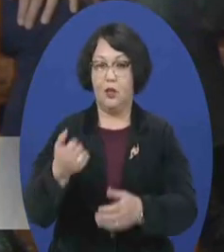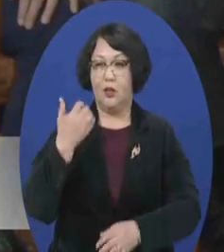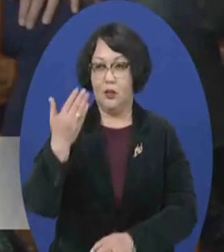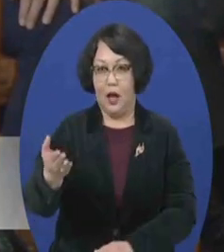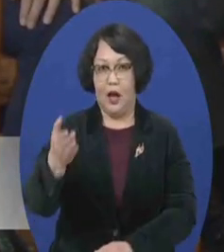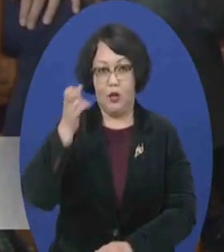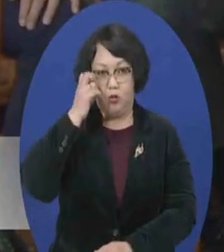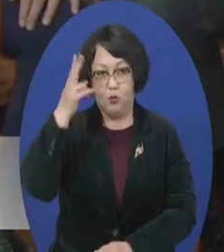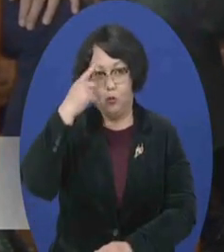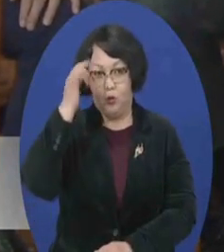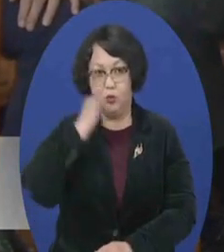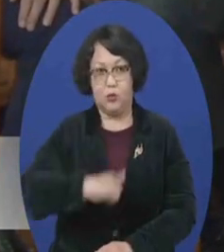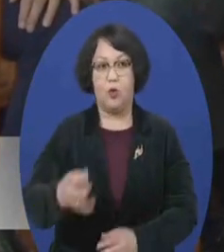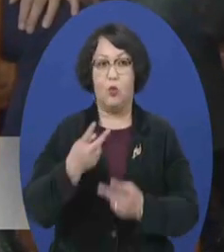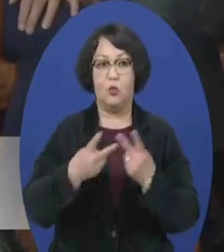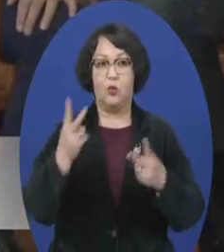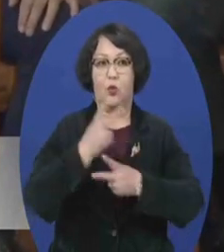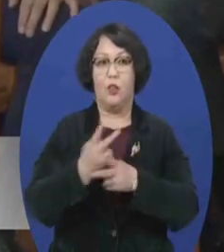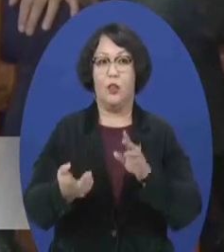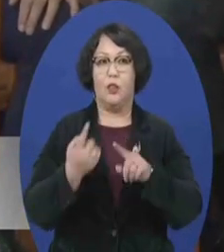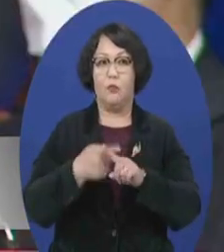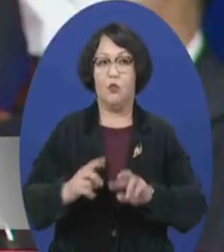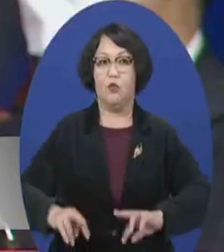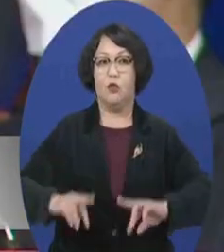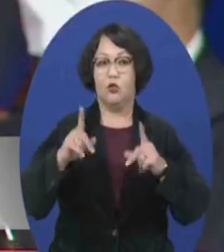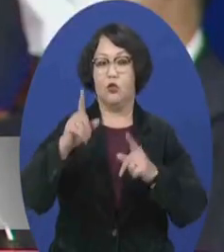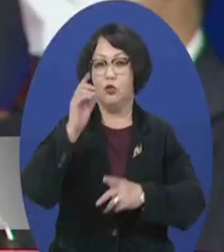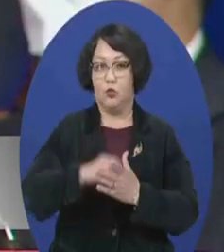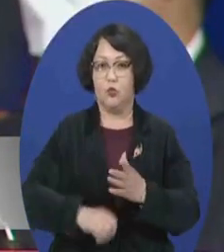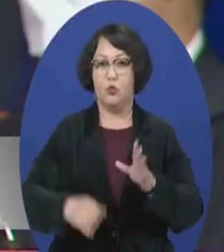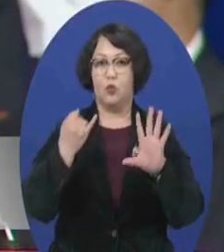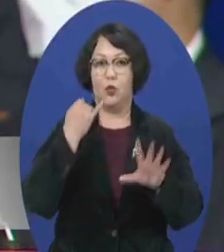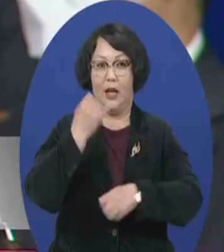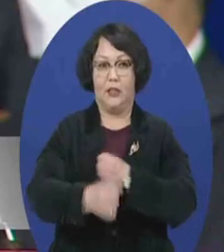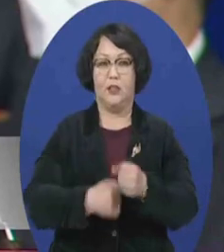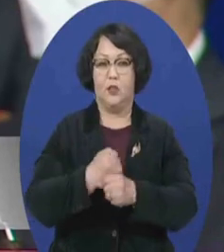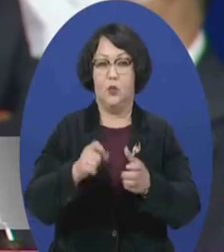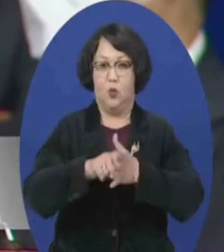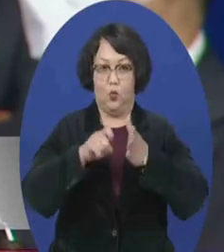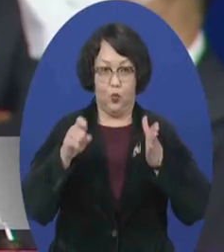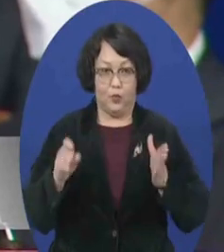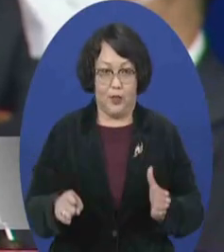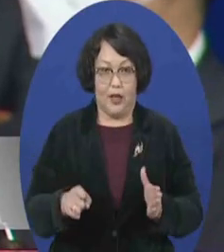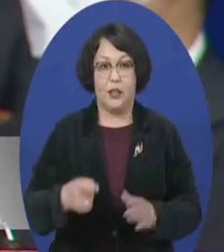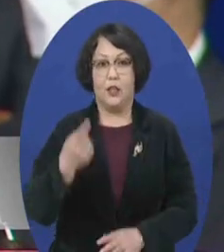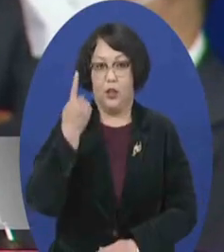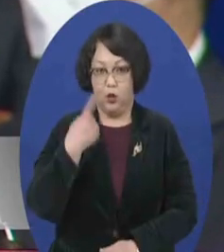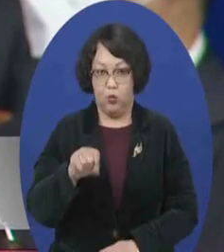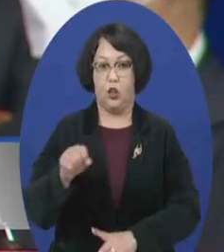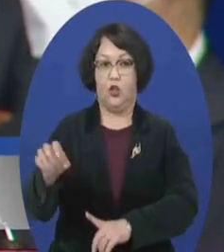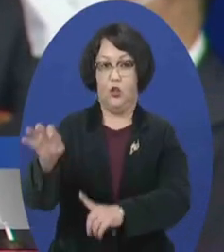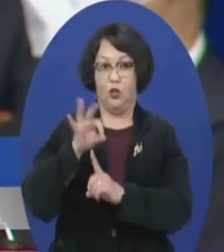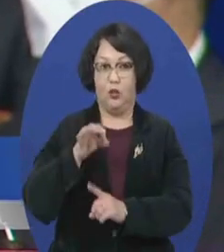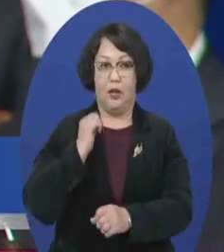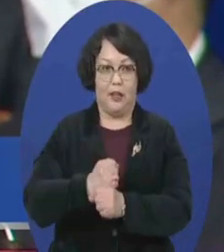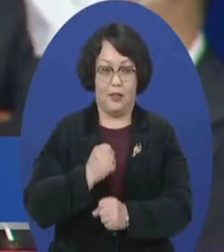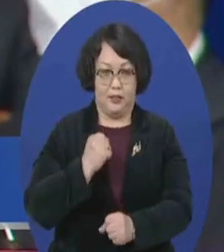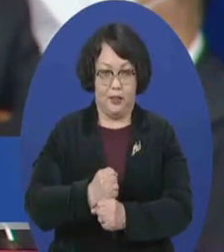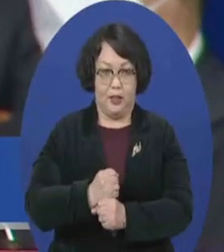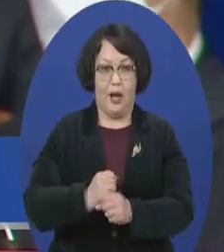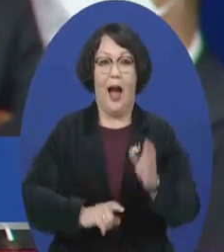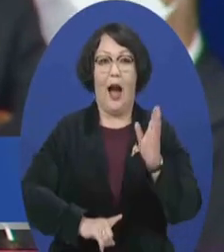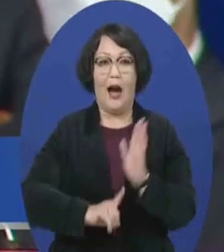бол Монгол улсын үндсэн хуулийн нэмэлт өөрчлөлт тусгагдсан 6 жилийн хугацаагаар зөвхөн нэг удаа сонгогдож ажиллаж байгаа